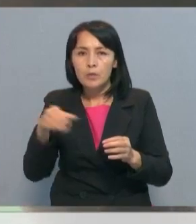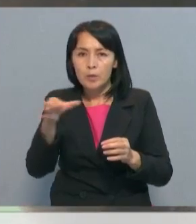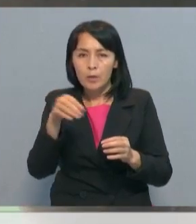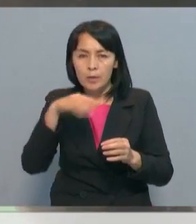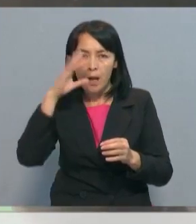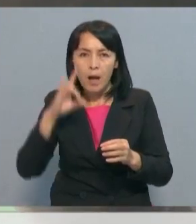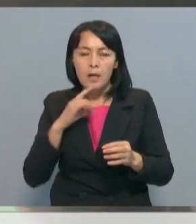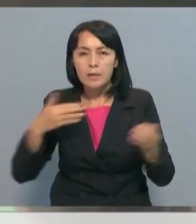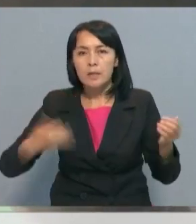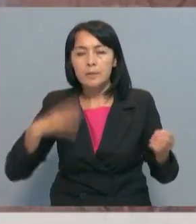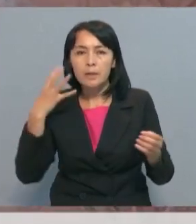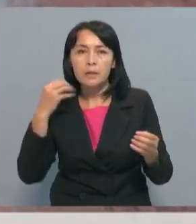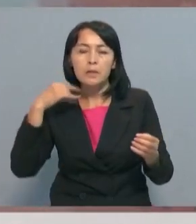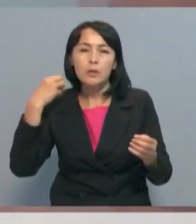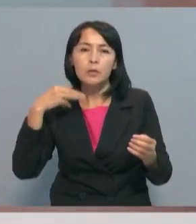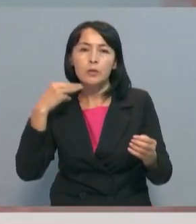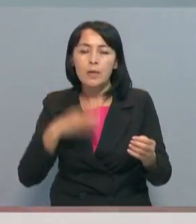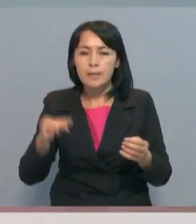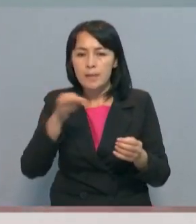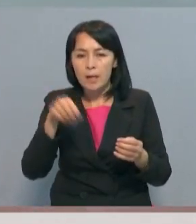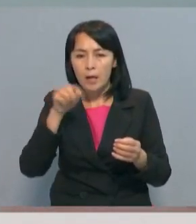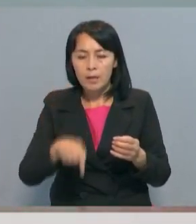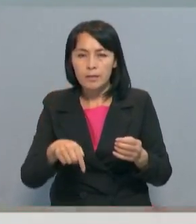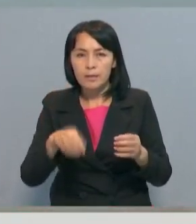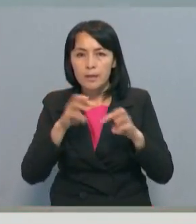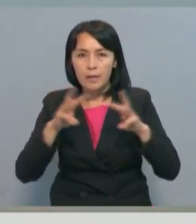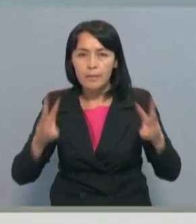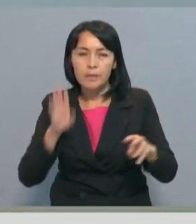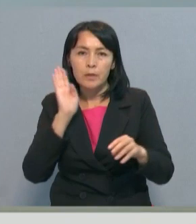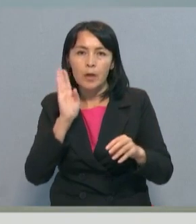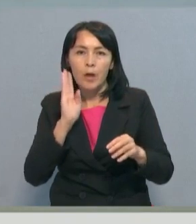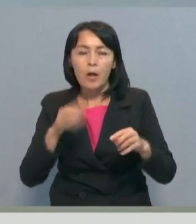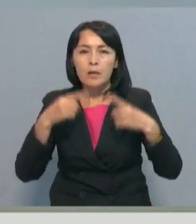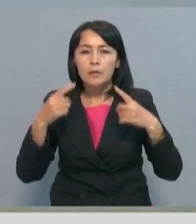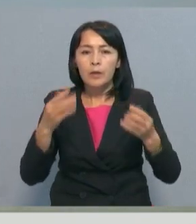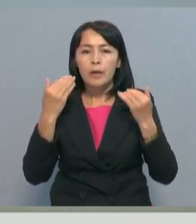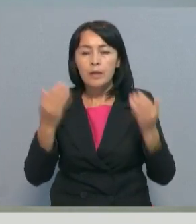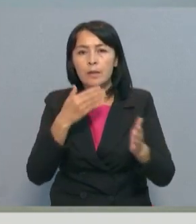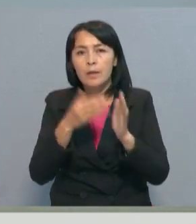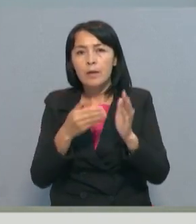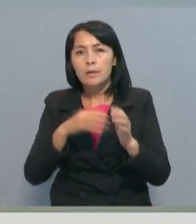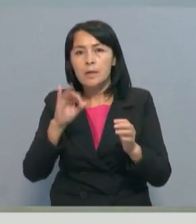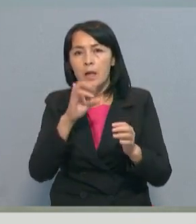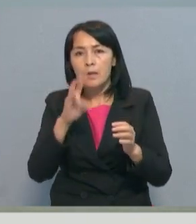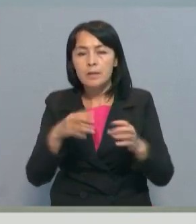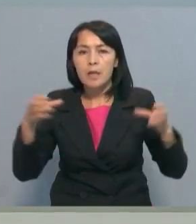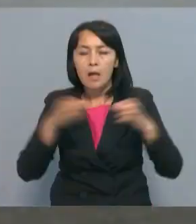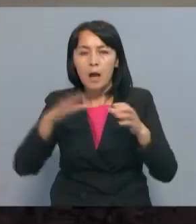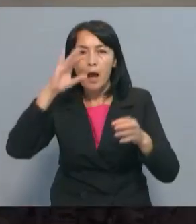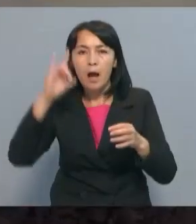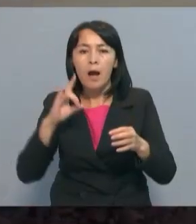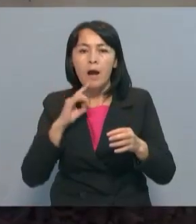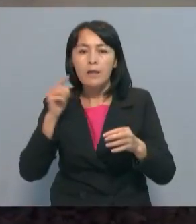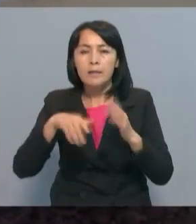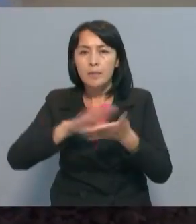Казахстана жамбылской казлар Денская и туркестанской области также министр водных ресурсов и ирригации пригласил иранские компании в Казахстан на